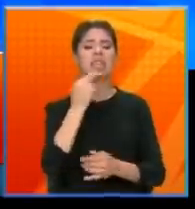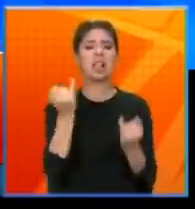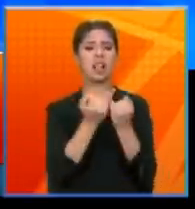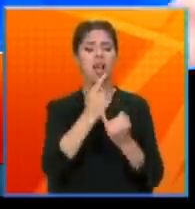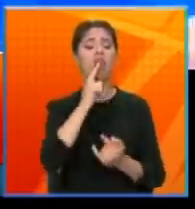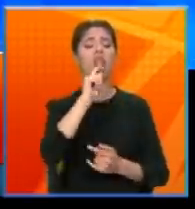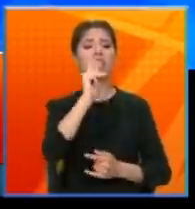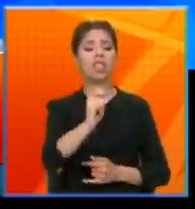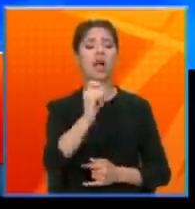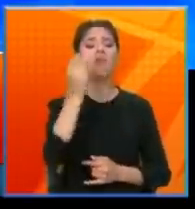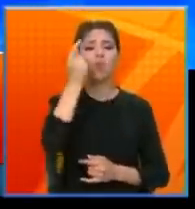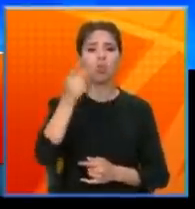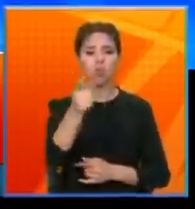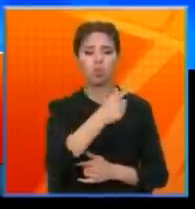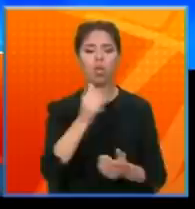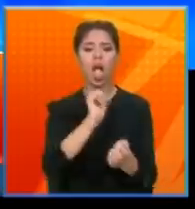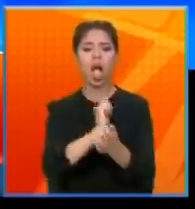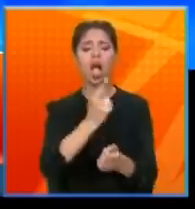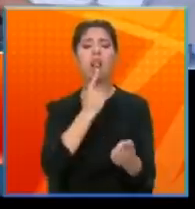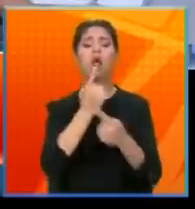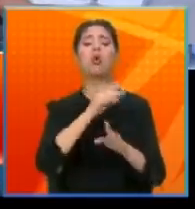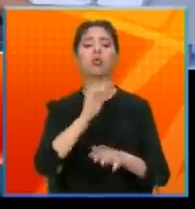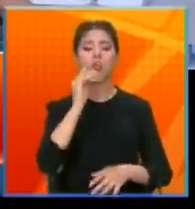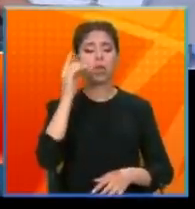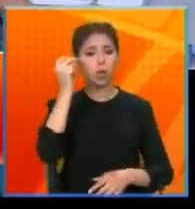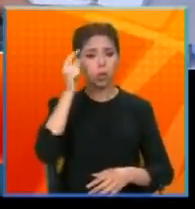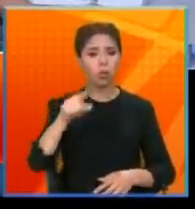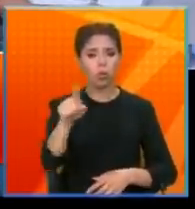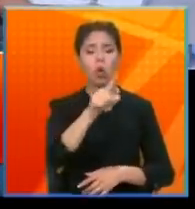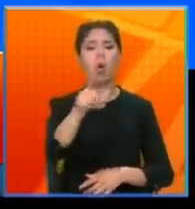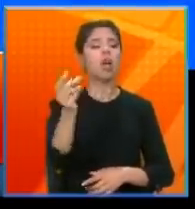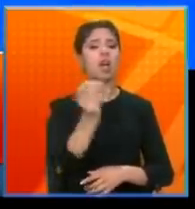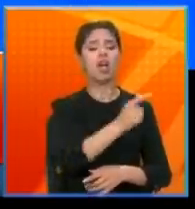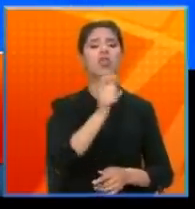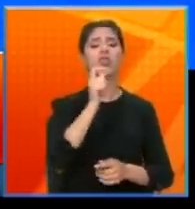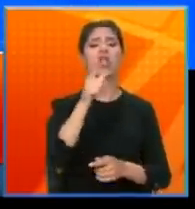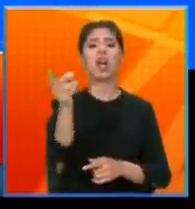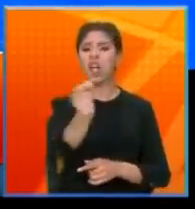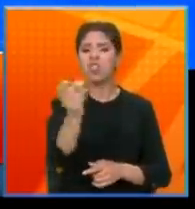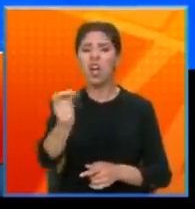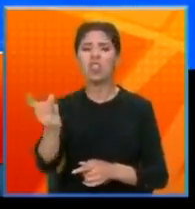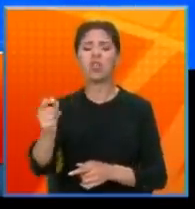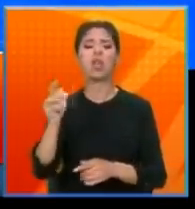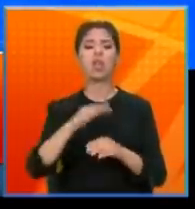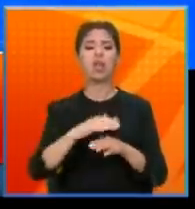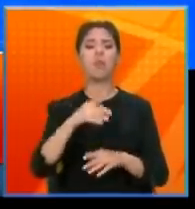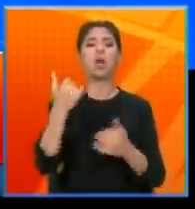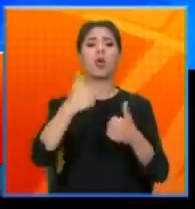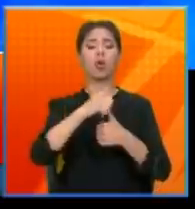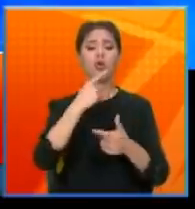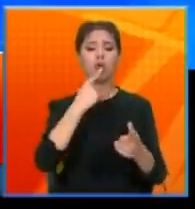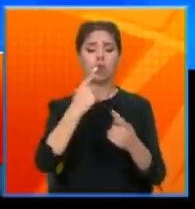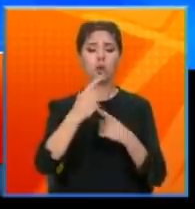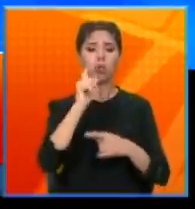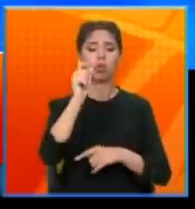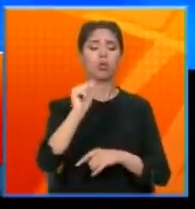denildiğini unuttunuz. Ailesiyle görüştürülmediğini unuttunuz. O kaçtı, bu bununla kaçtı falan denildiğini unuttunuz. Kocasıyla konuştuktan